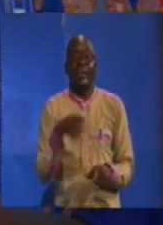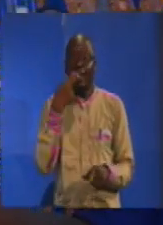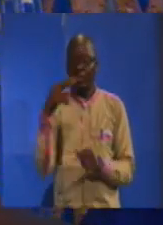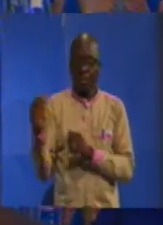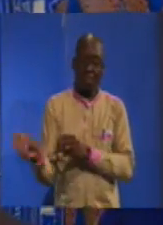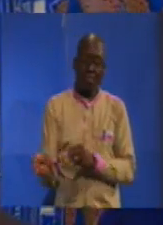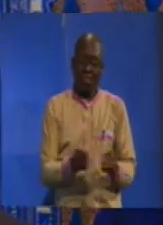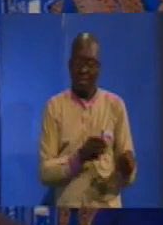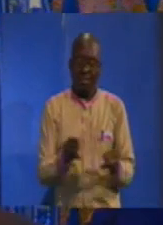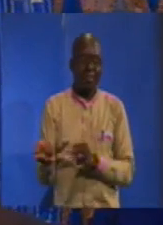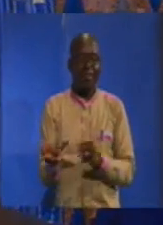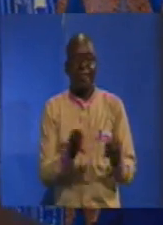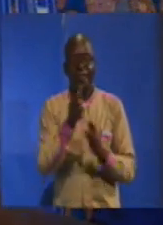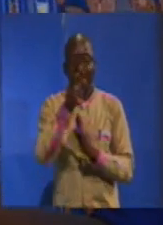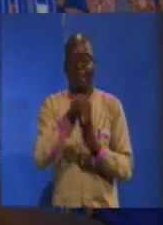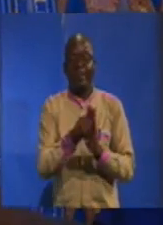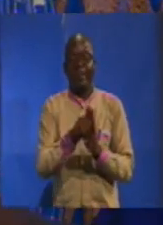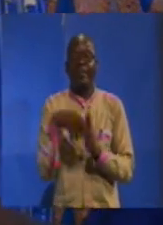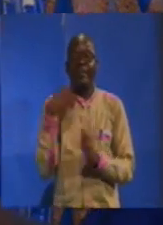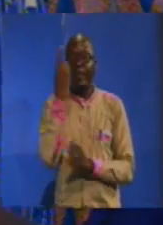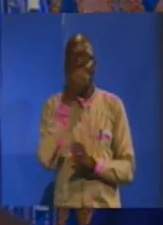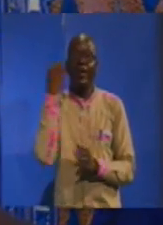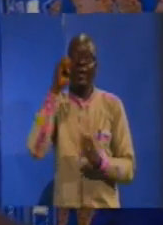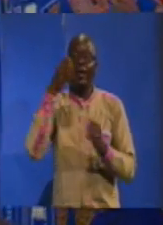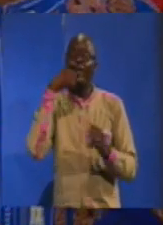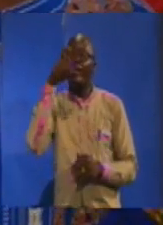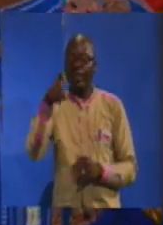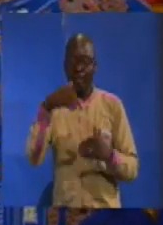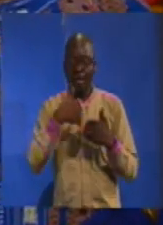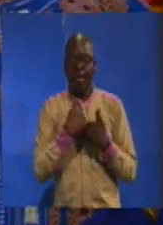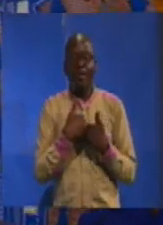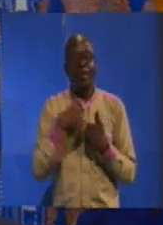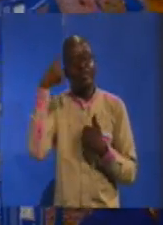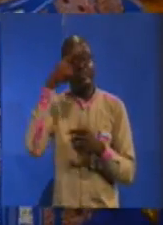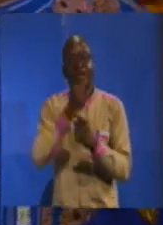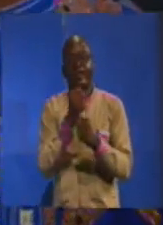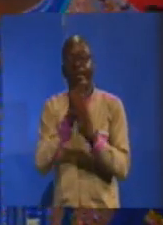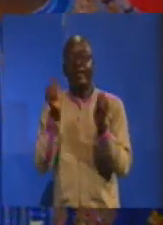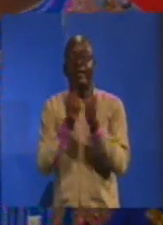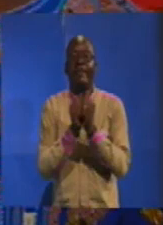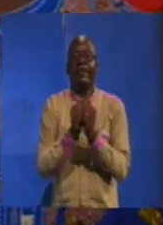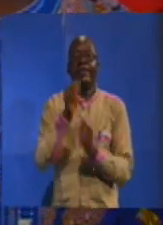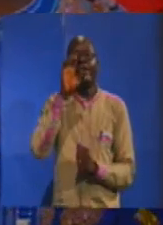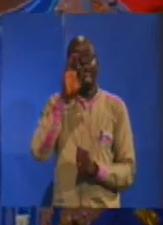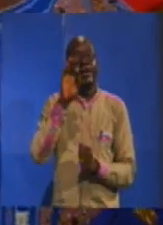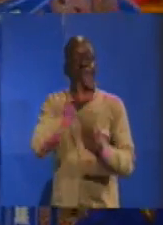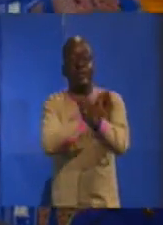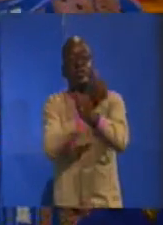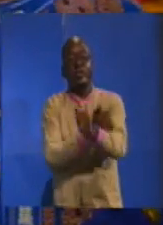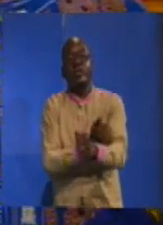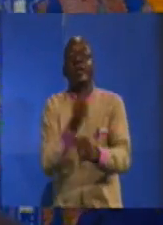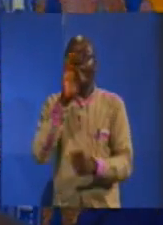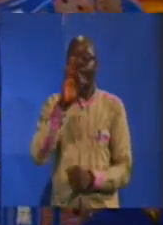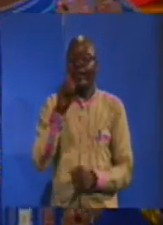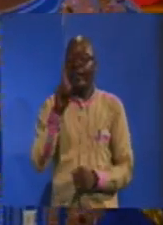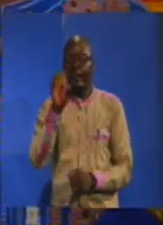mouvement, et donc elles doivent avoir ce côté de collaboration là avec les autorités, les forces de défense